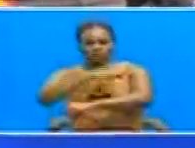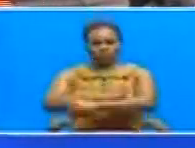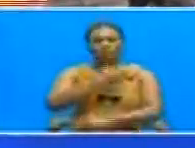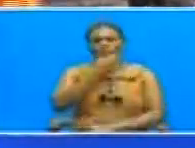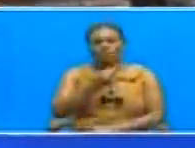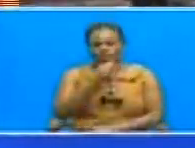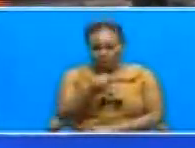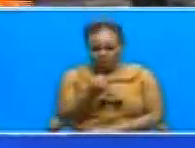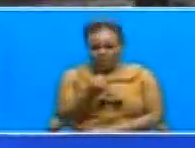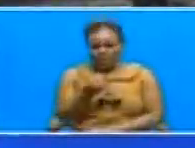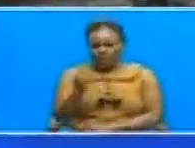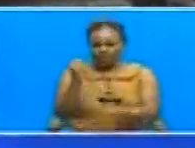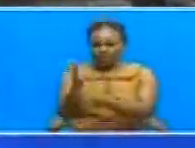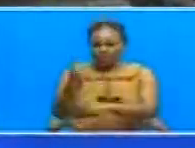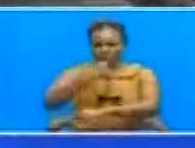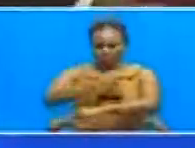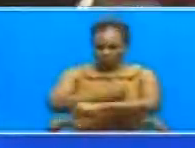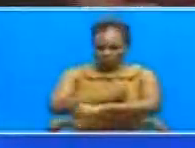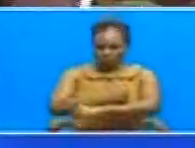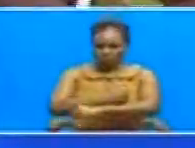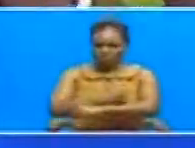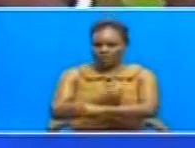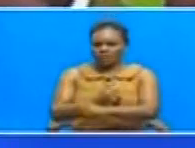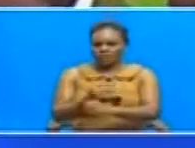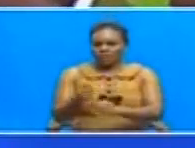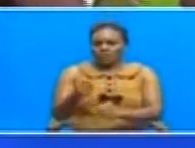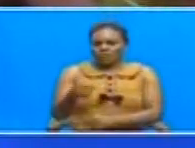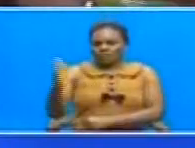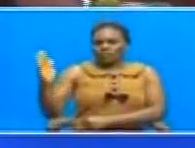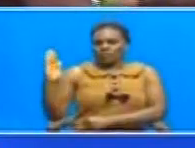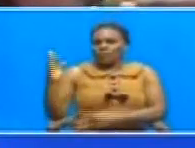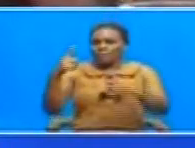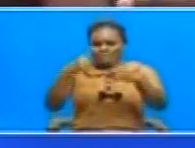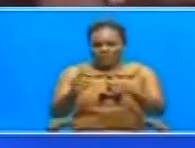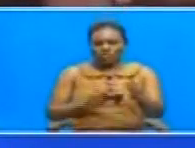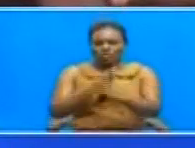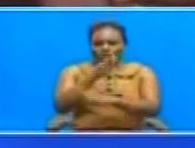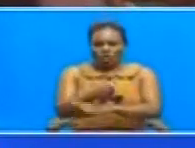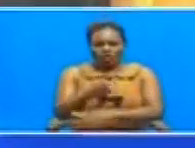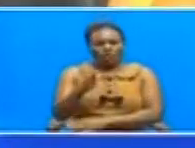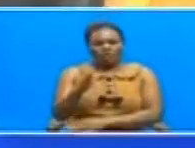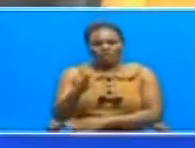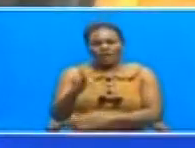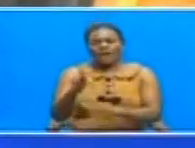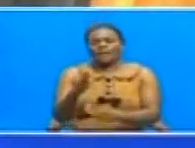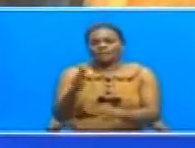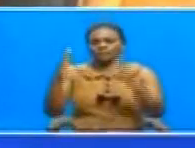Vulana Jaribuni na shule ya sekondari cha Simba lilitibuliwa na mabawabu. Hata hivyo, zaidi ya vitanda na magodoro sita yalichomwa. Jumla